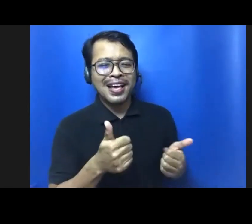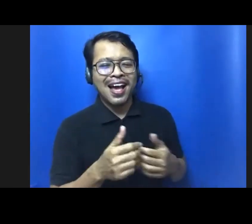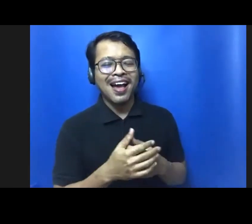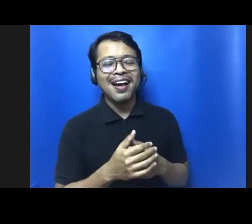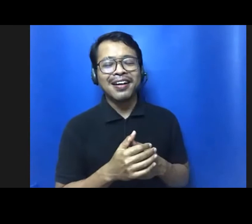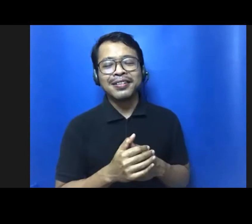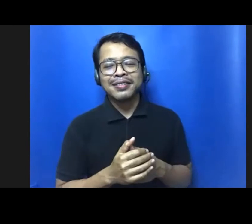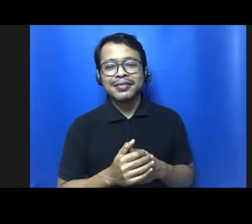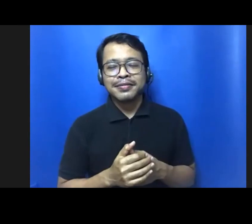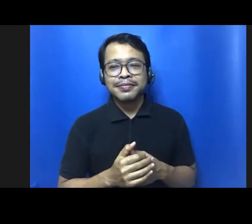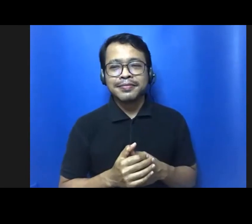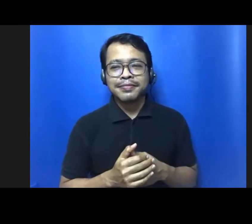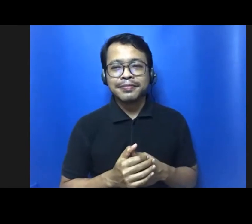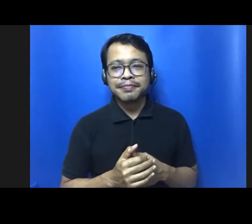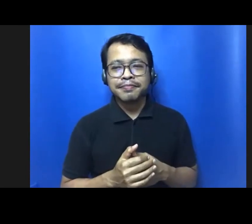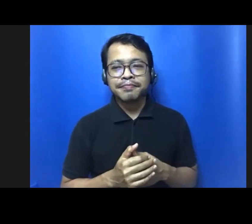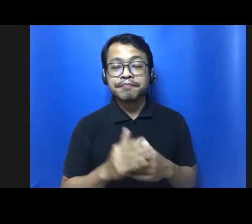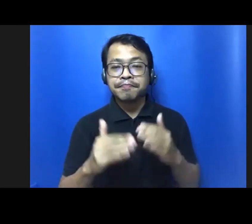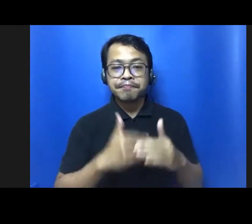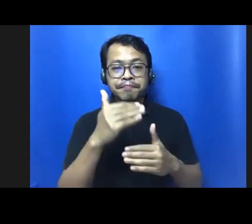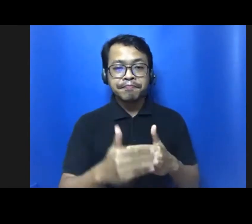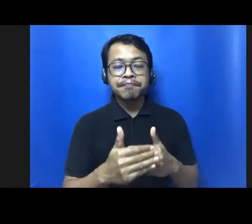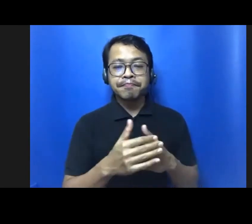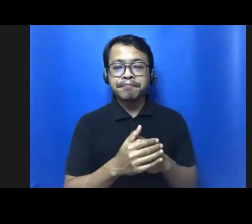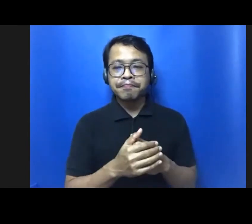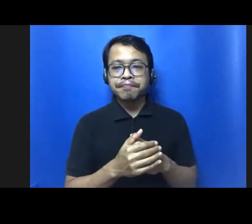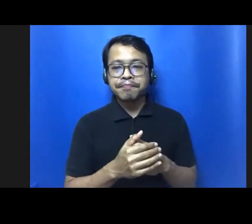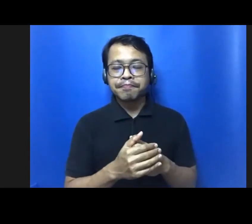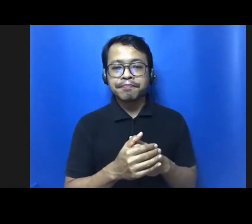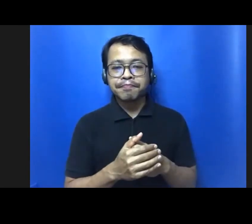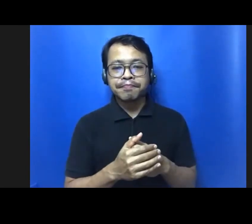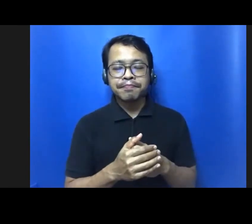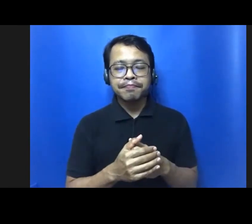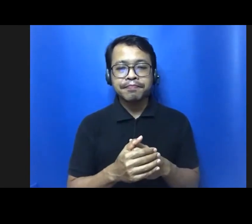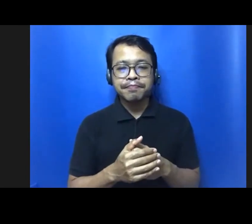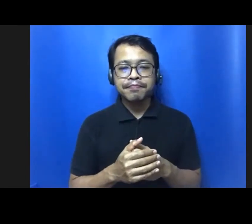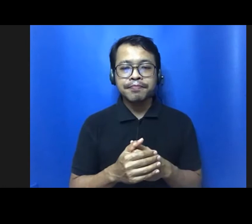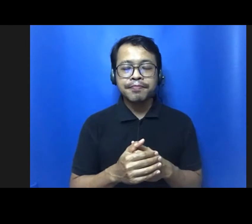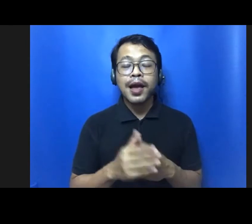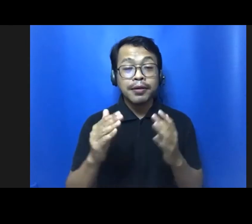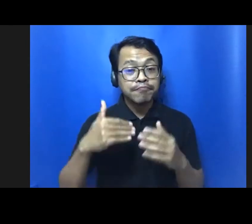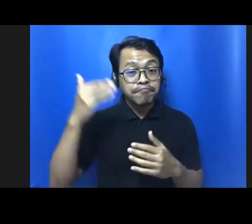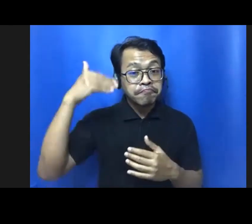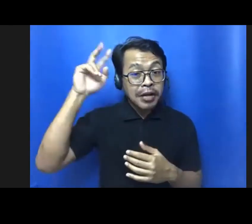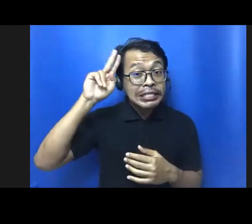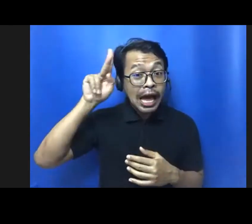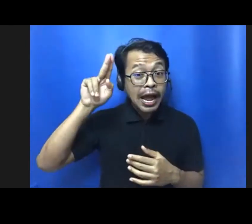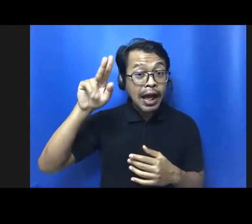Kemudian yang ke depan kita akan merancang ini merancang